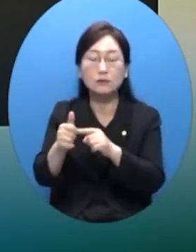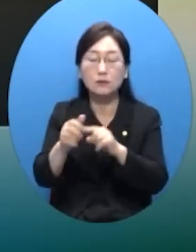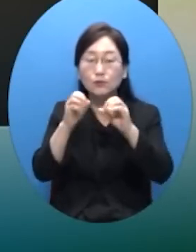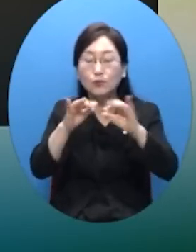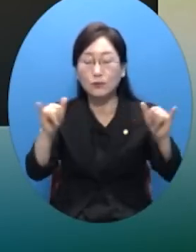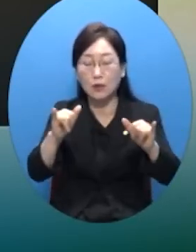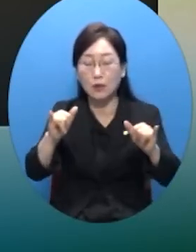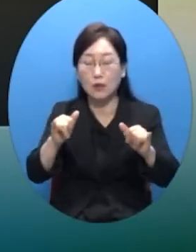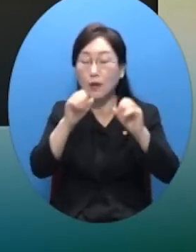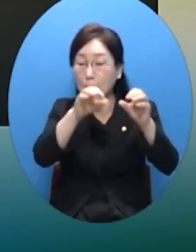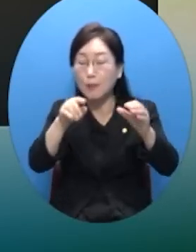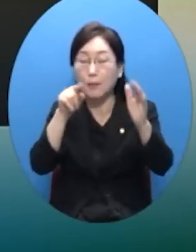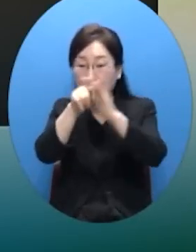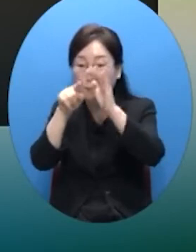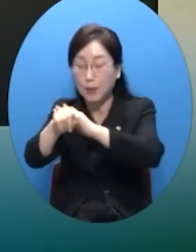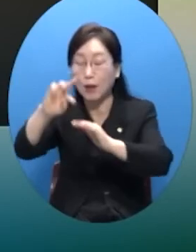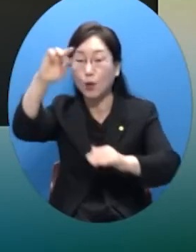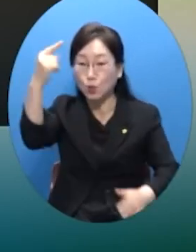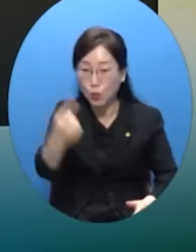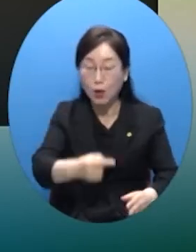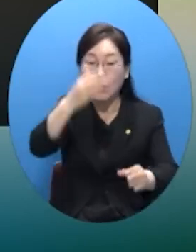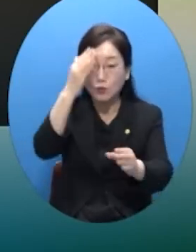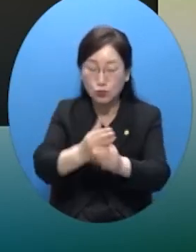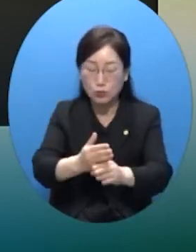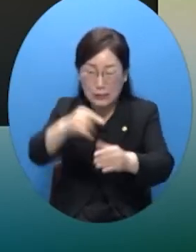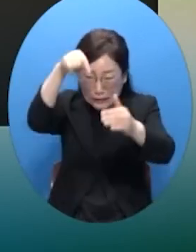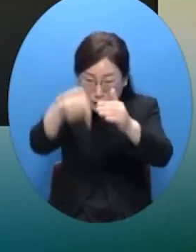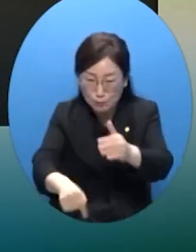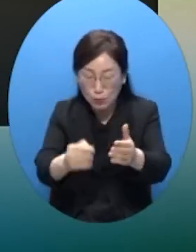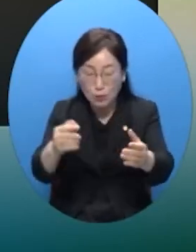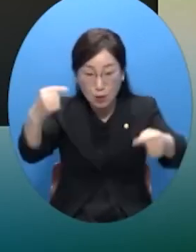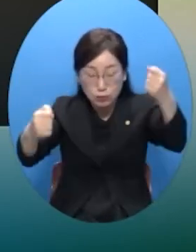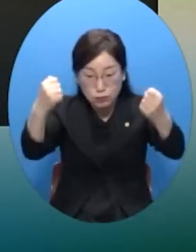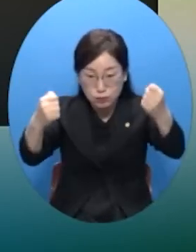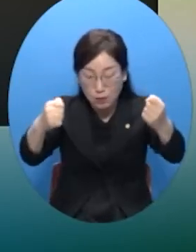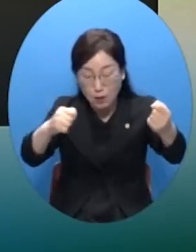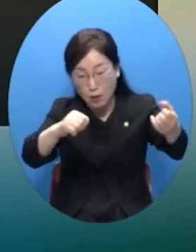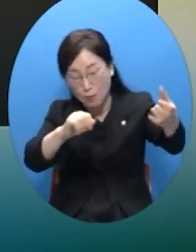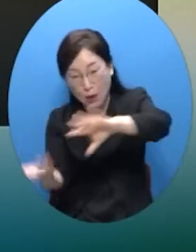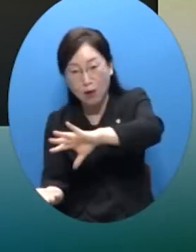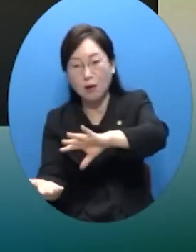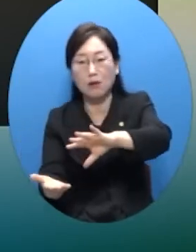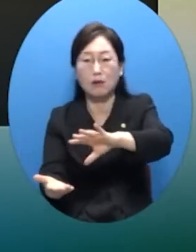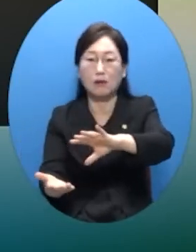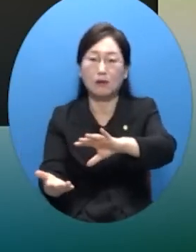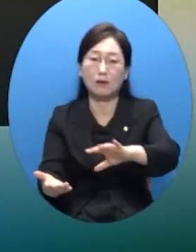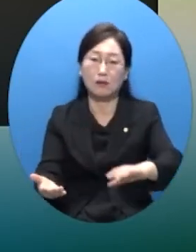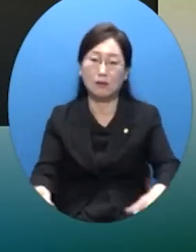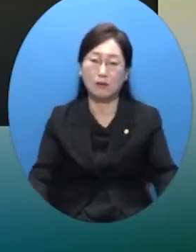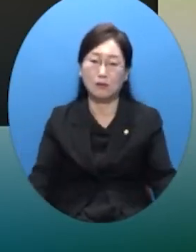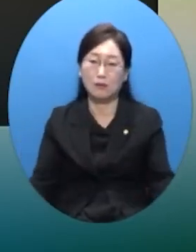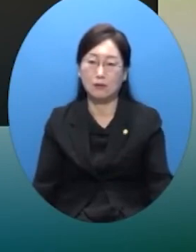선교사를 맞아 돌아오다가 깊은 포트홀에 빠져가지고 차가 전복이 돼가지고